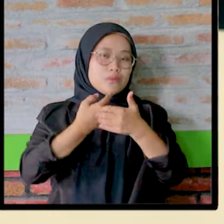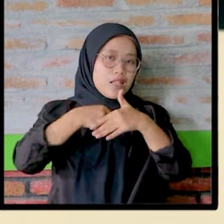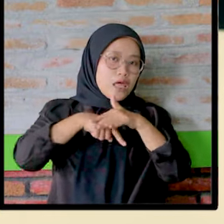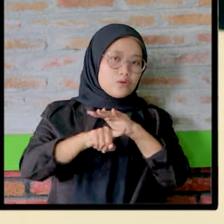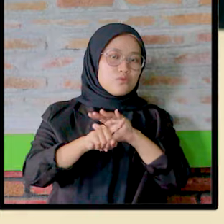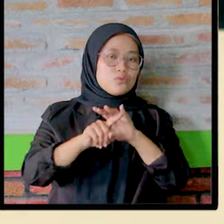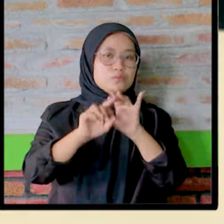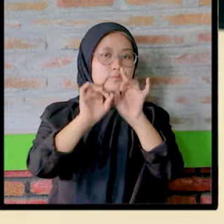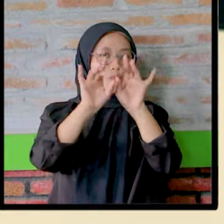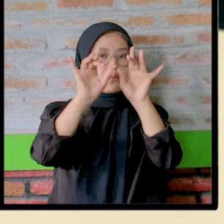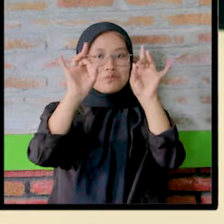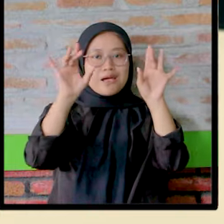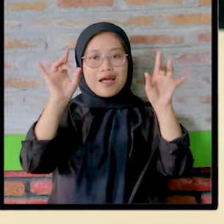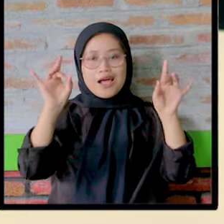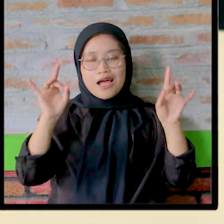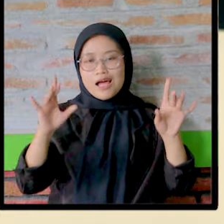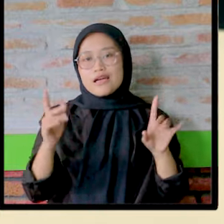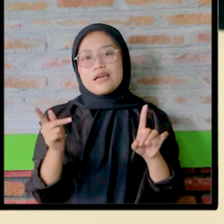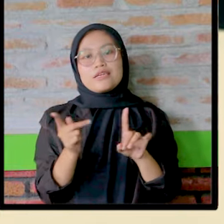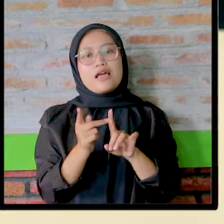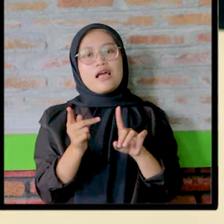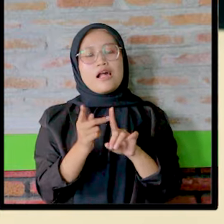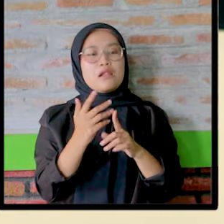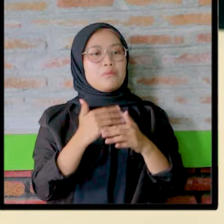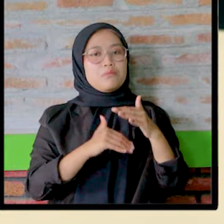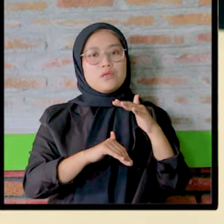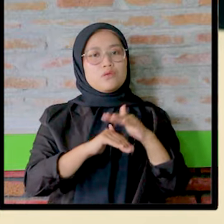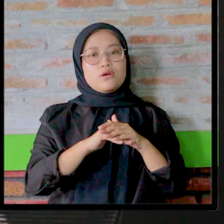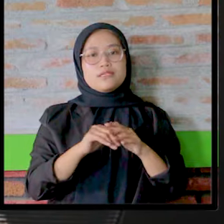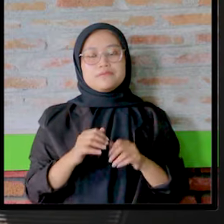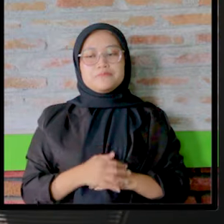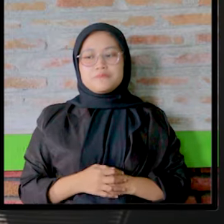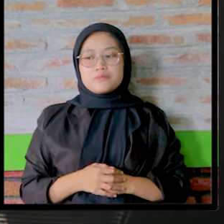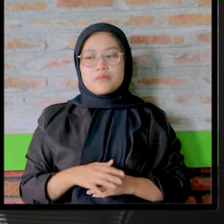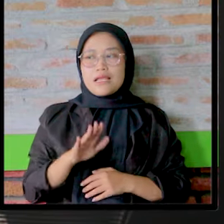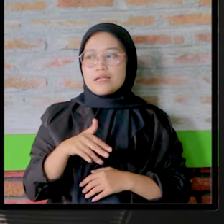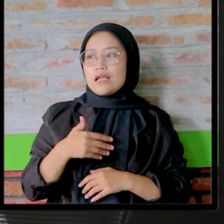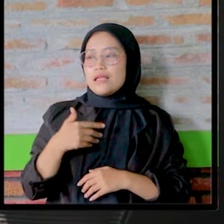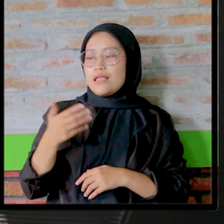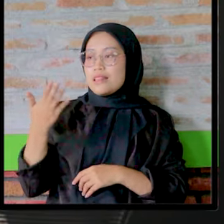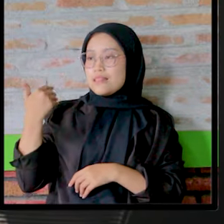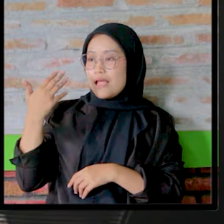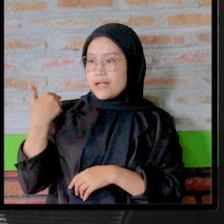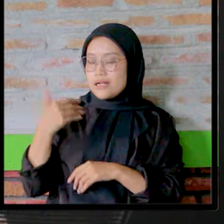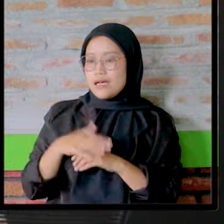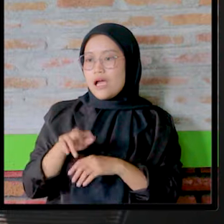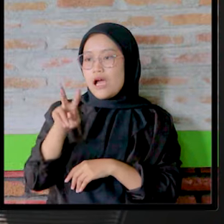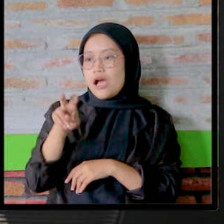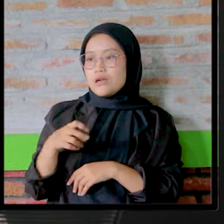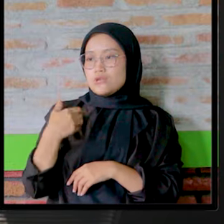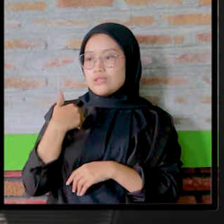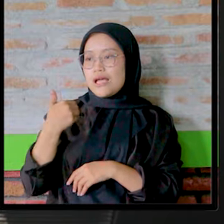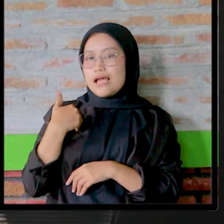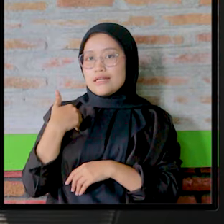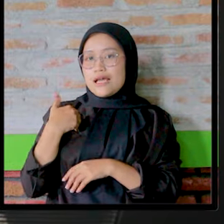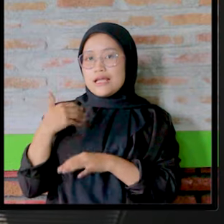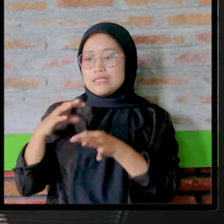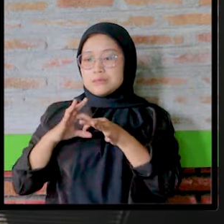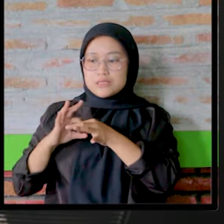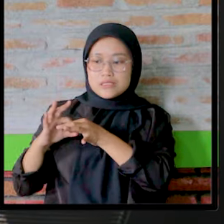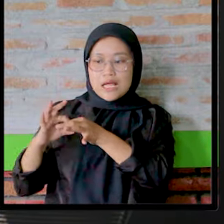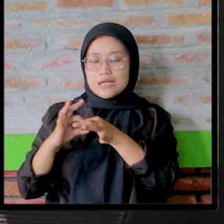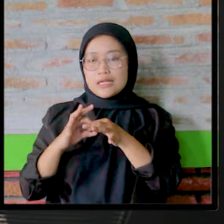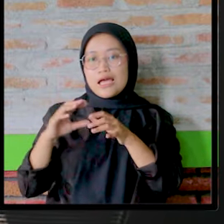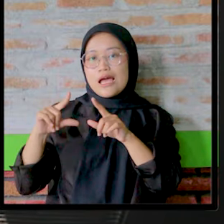berbagai hal pemenuhannya Git Iya nah ee tadi kan harus ada Sinergi nih ya Bu bu ya aph